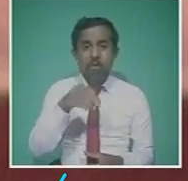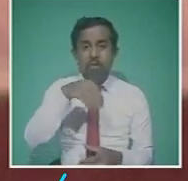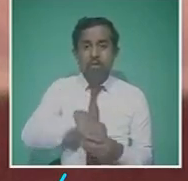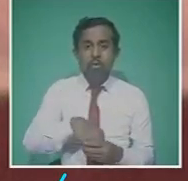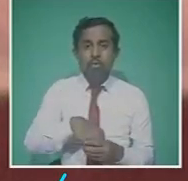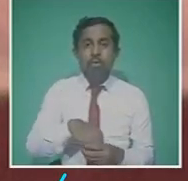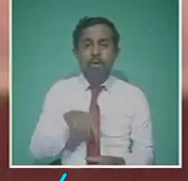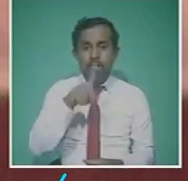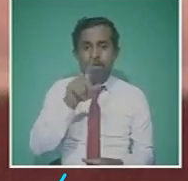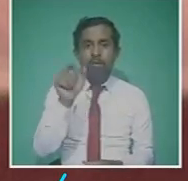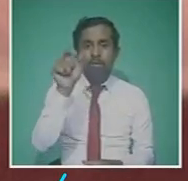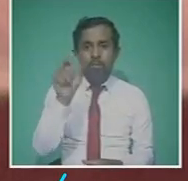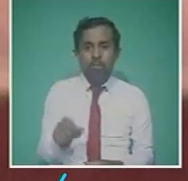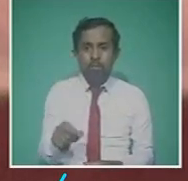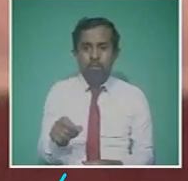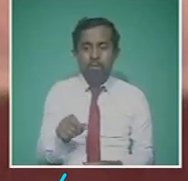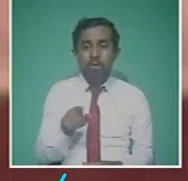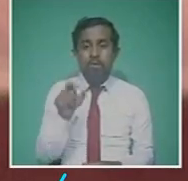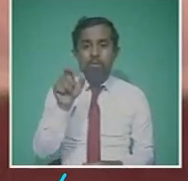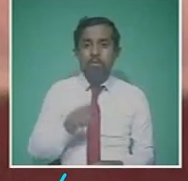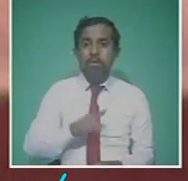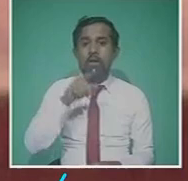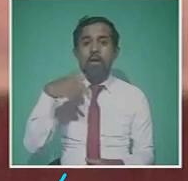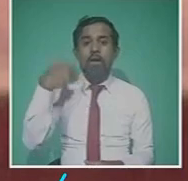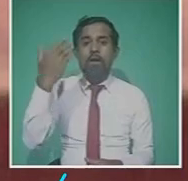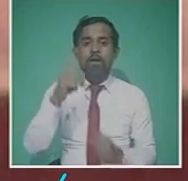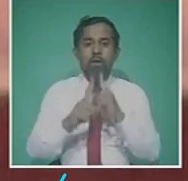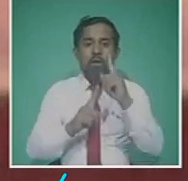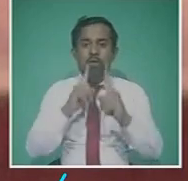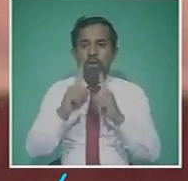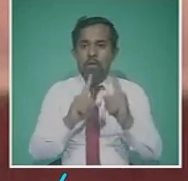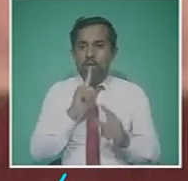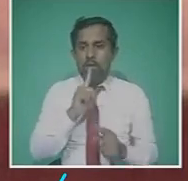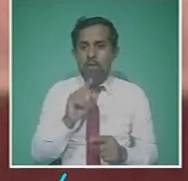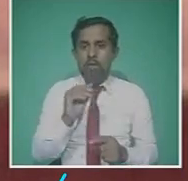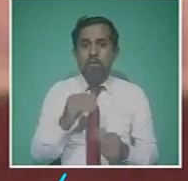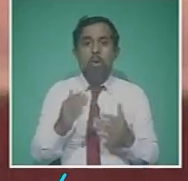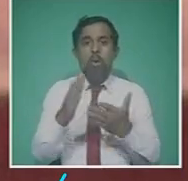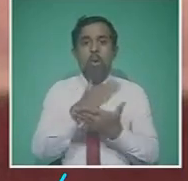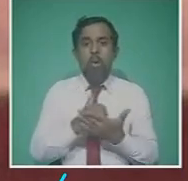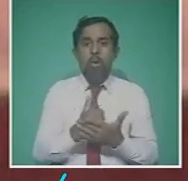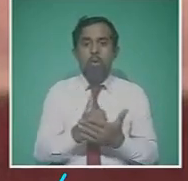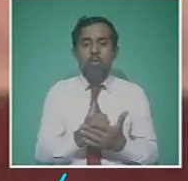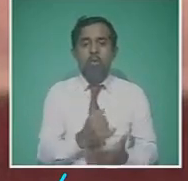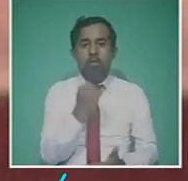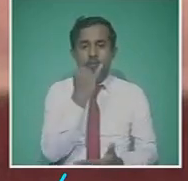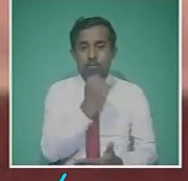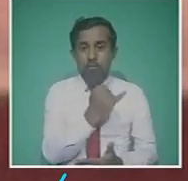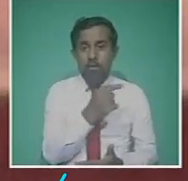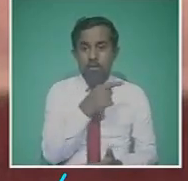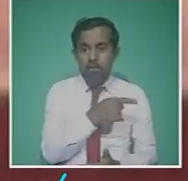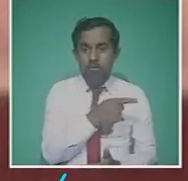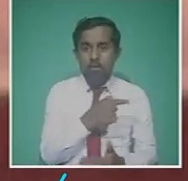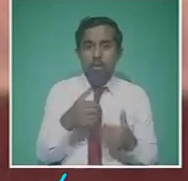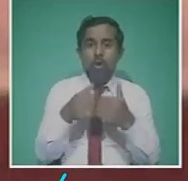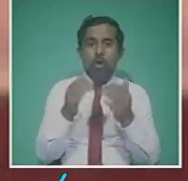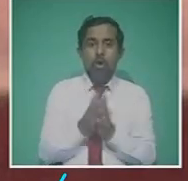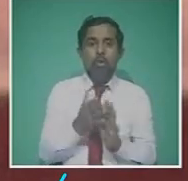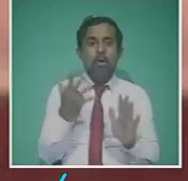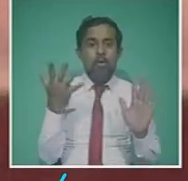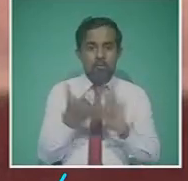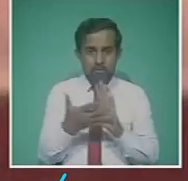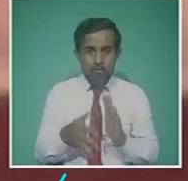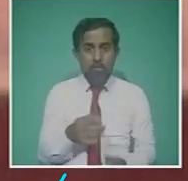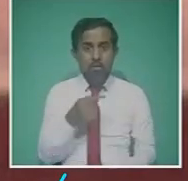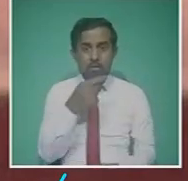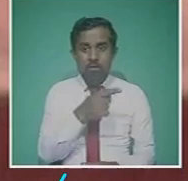ekkeni. Ada itu mat gihilla eliye katakar la kiena manang me okkotom veradikaru yahavalu me okkom veradikari